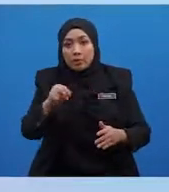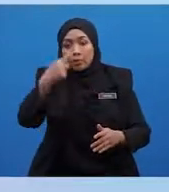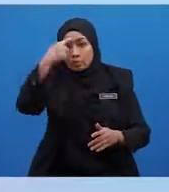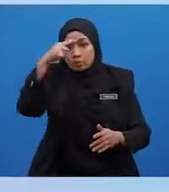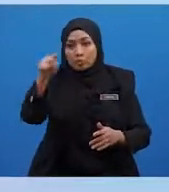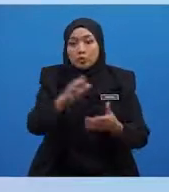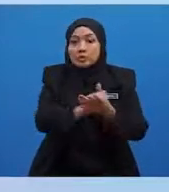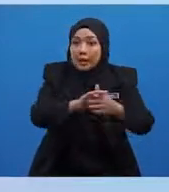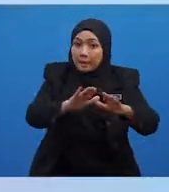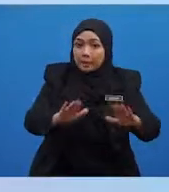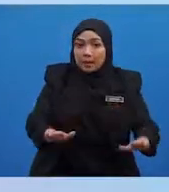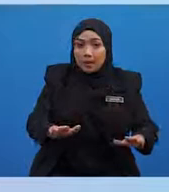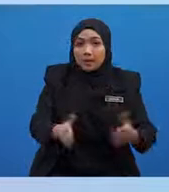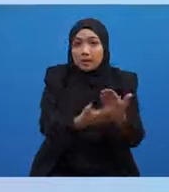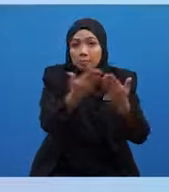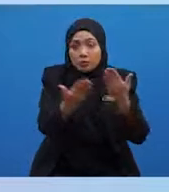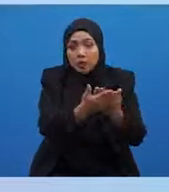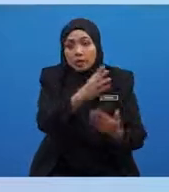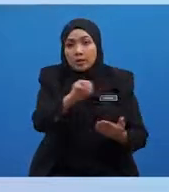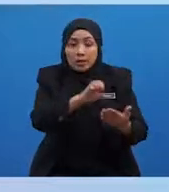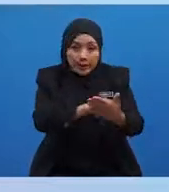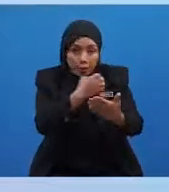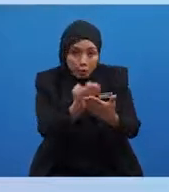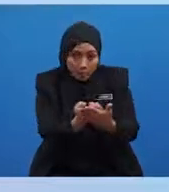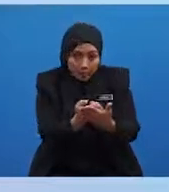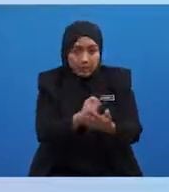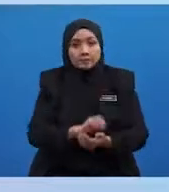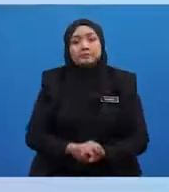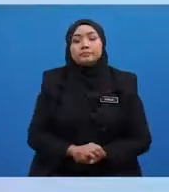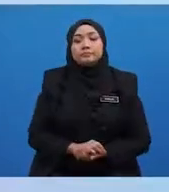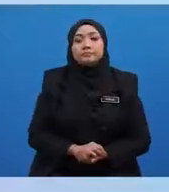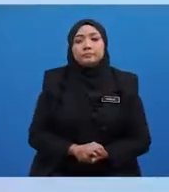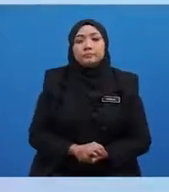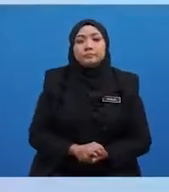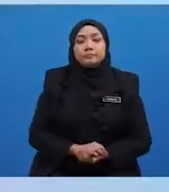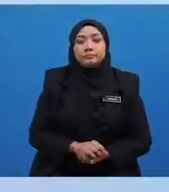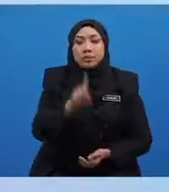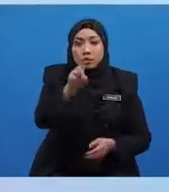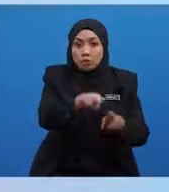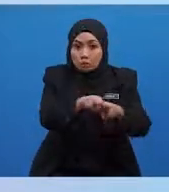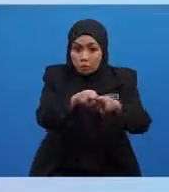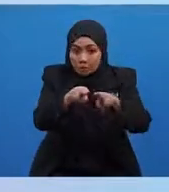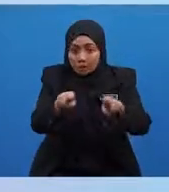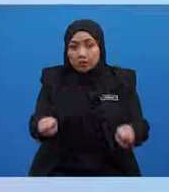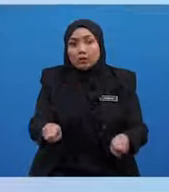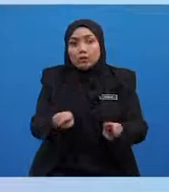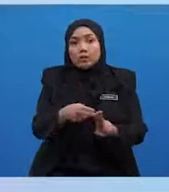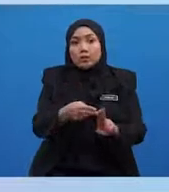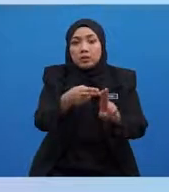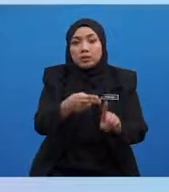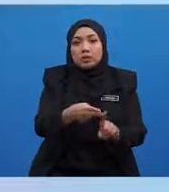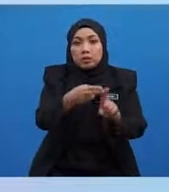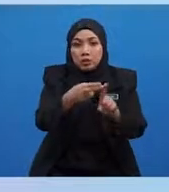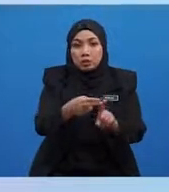keselamatan, kemudahan dan ekonomi. Kos seunitnya bergantung kepada kuantiti dan